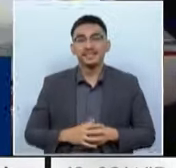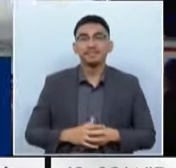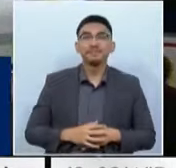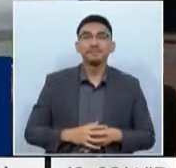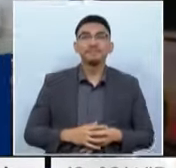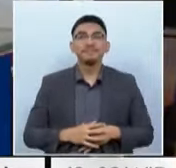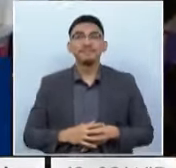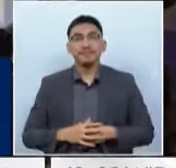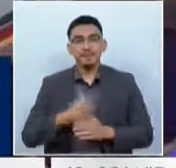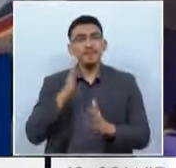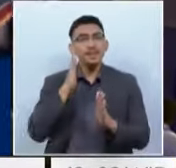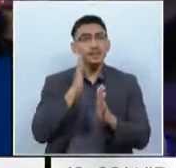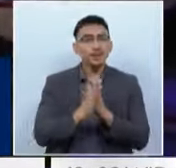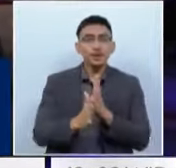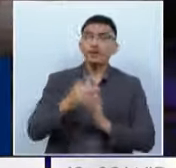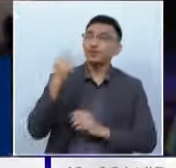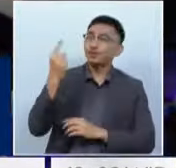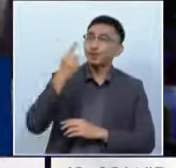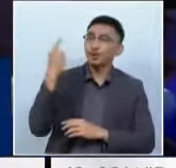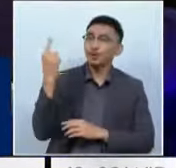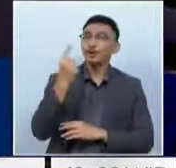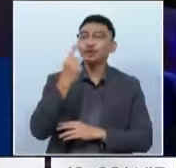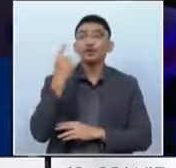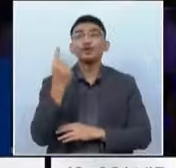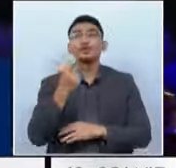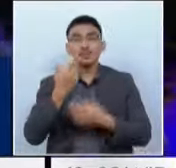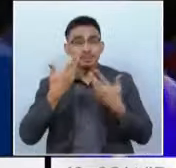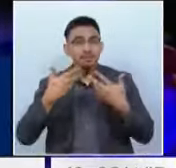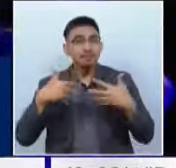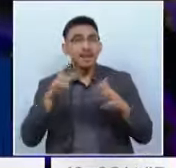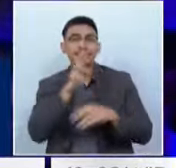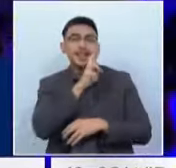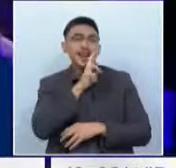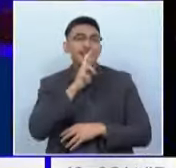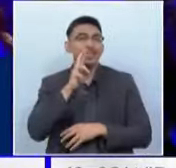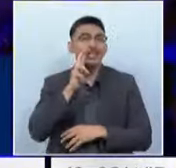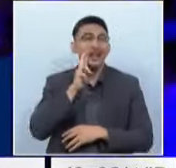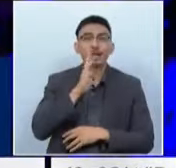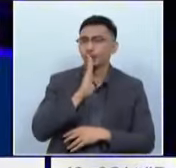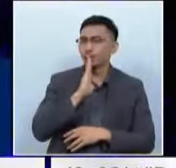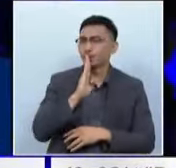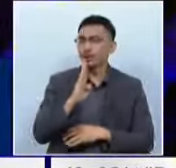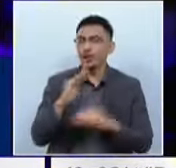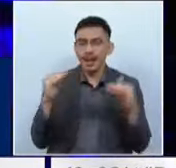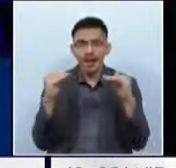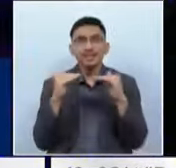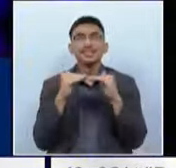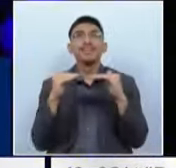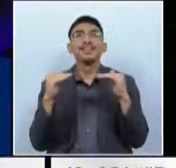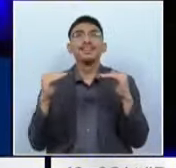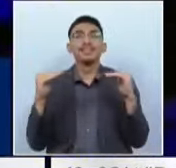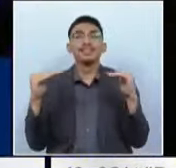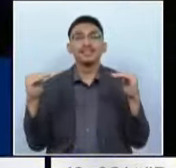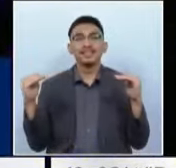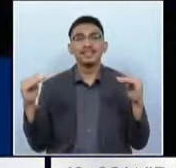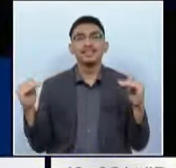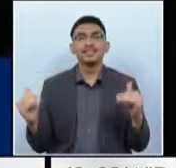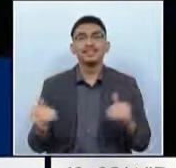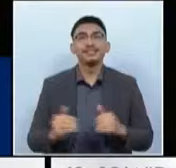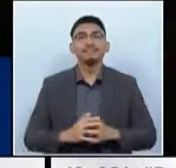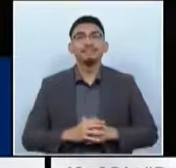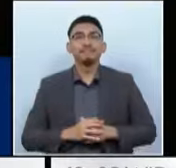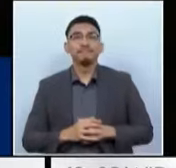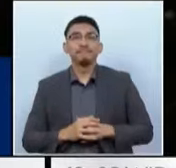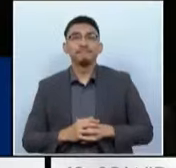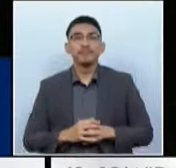Indonesia langsung umum bebas rahasia jujur dan adil sebagai